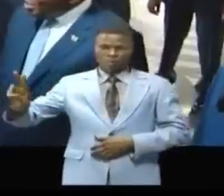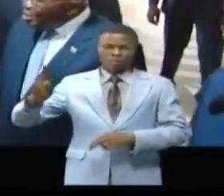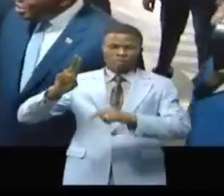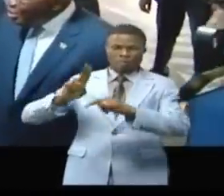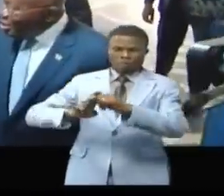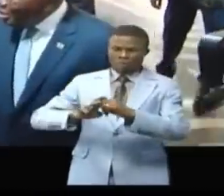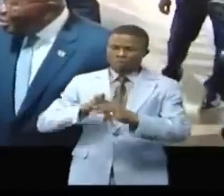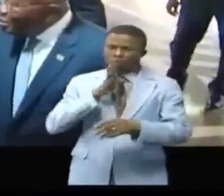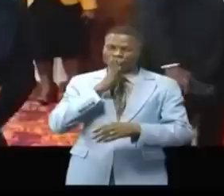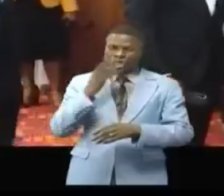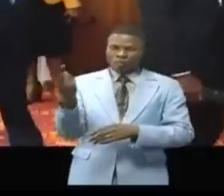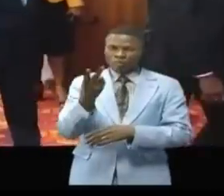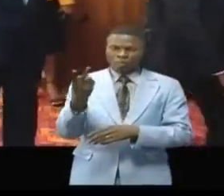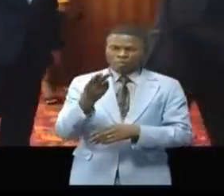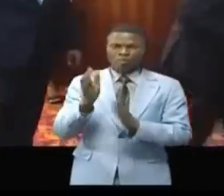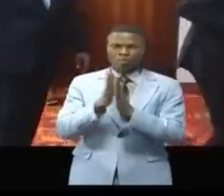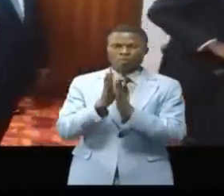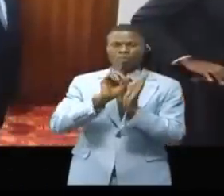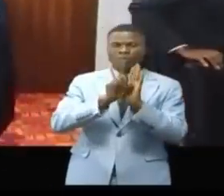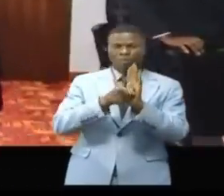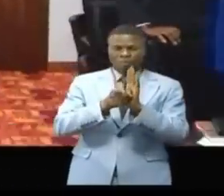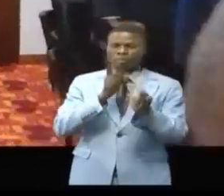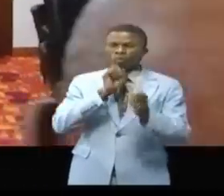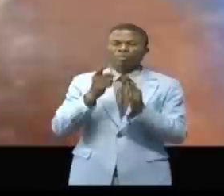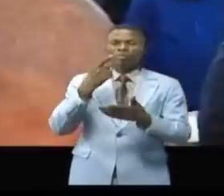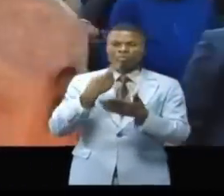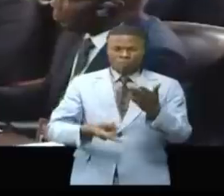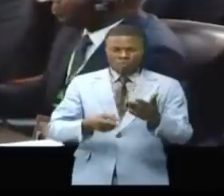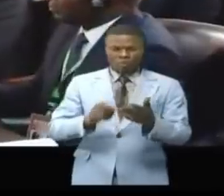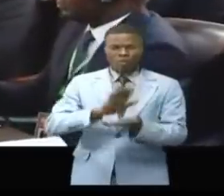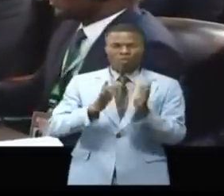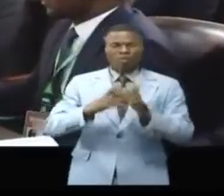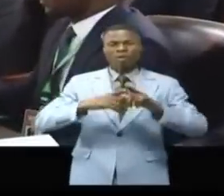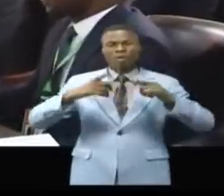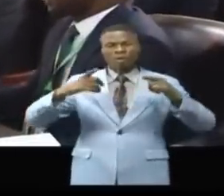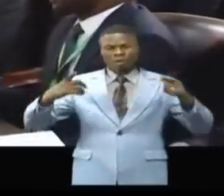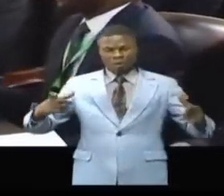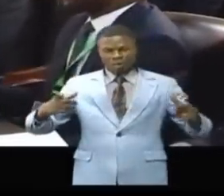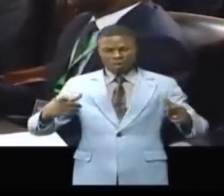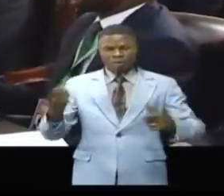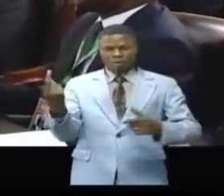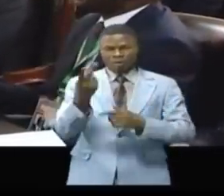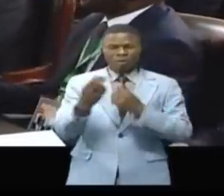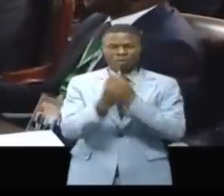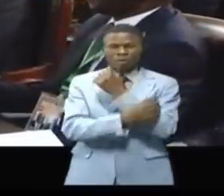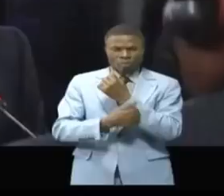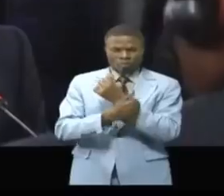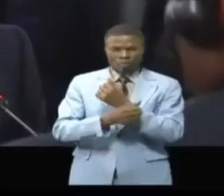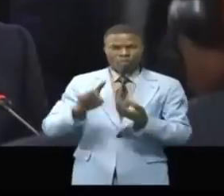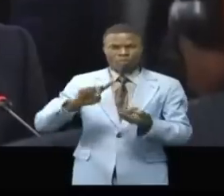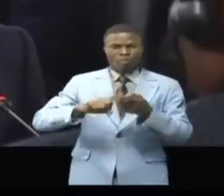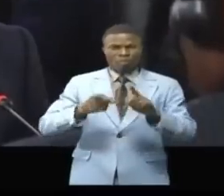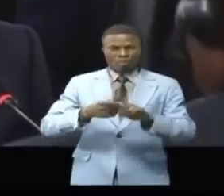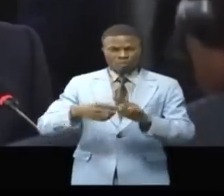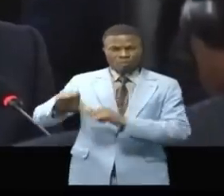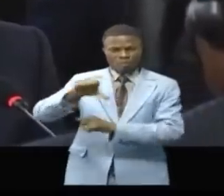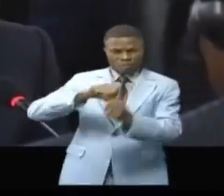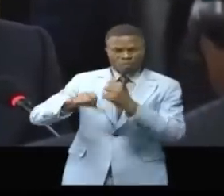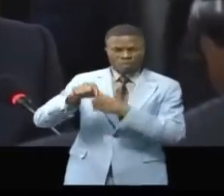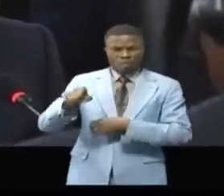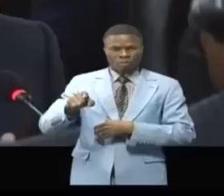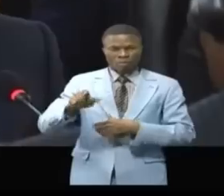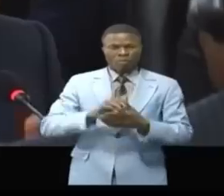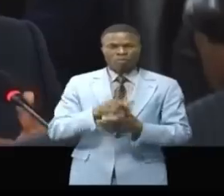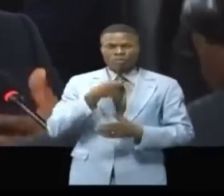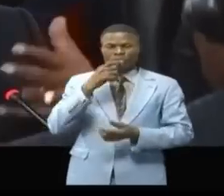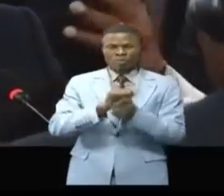dizaine de minutes. Les entretiens se sont par la suite élargis en réunion bilatérale avec les collaborateurs respectifs. Des